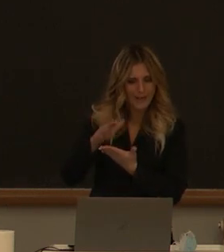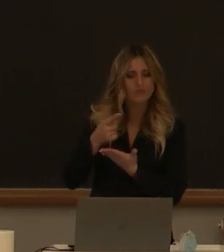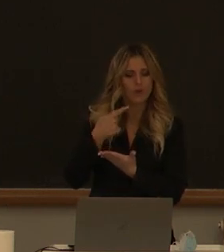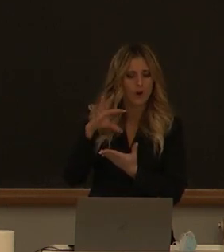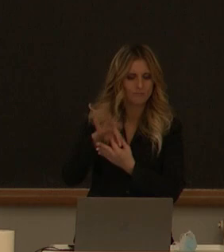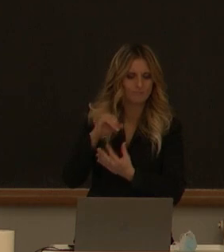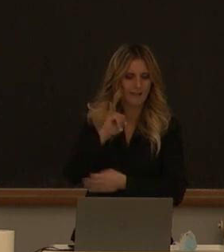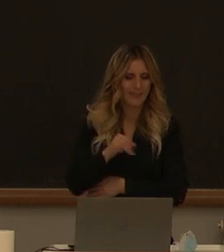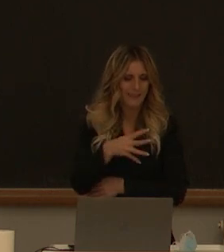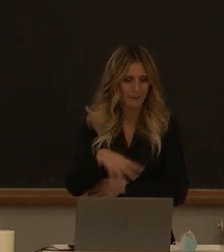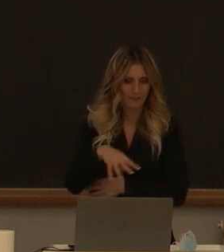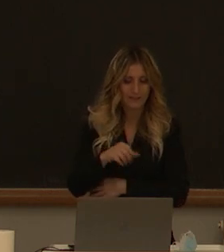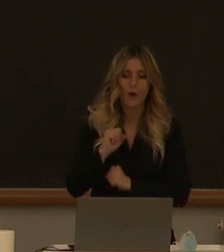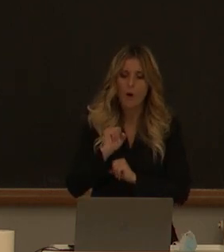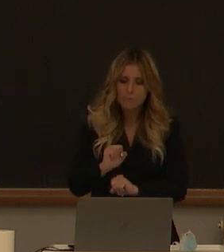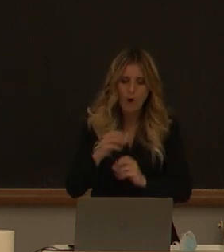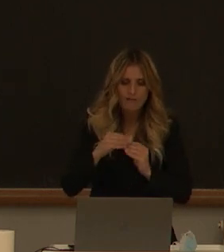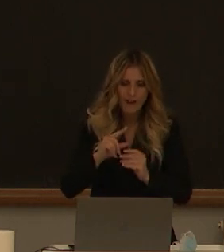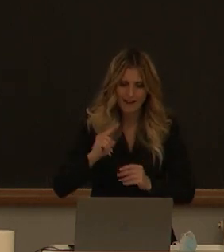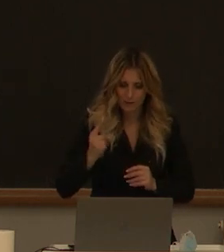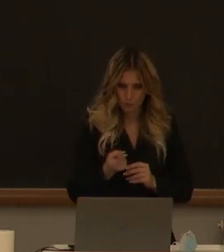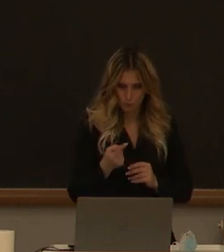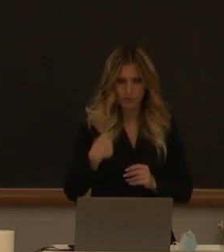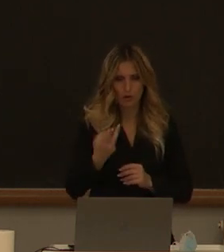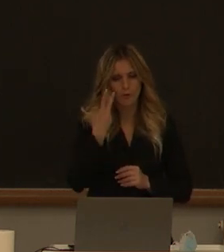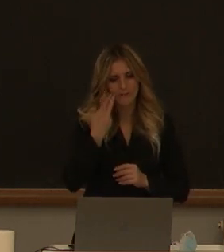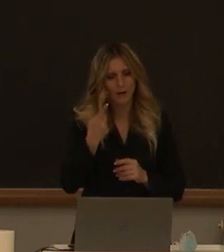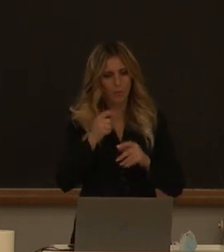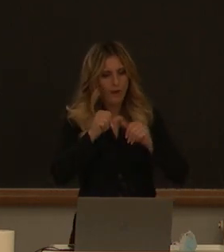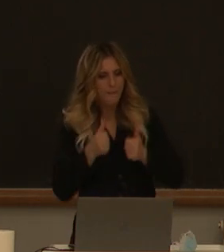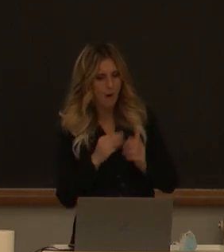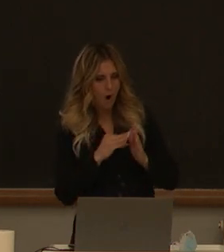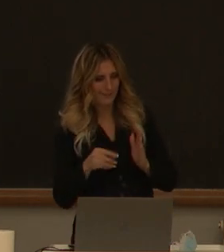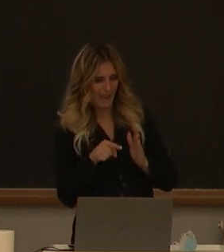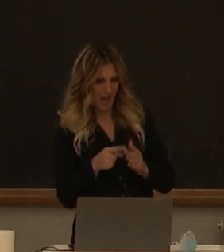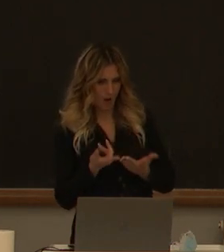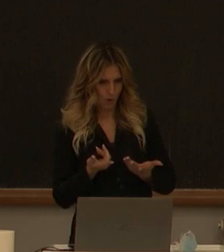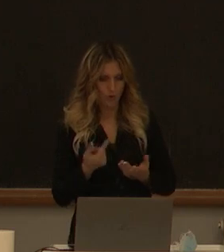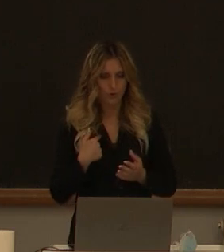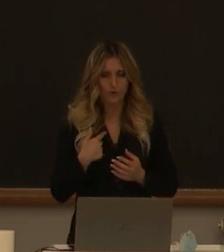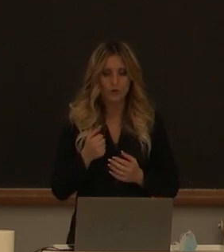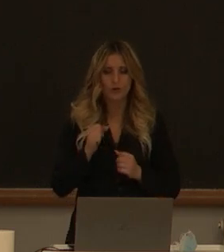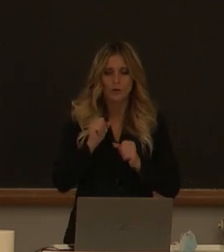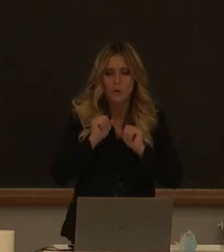però accessibile a tutti, e vedremo un modello alimentare che può essere anche